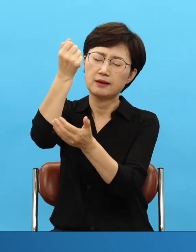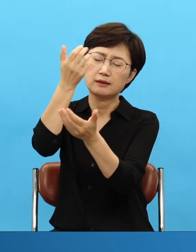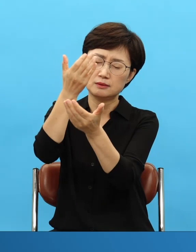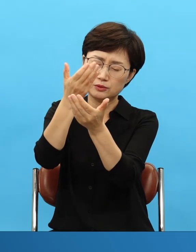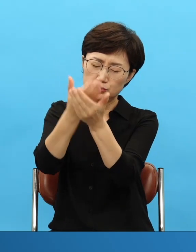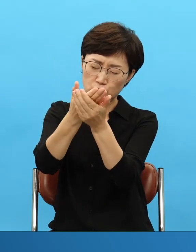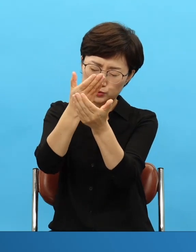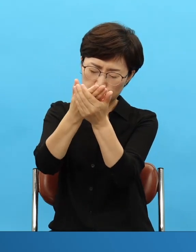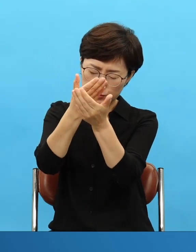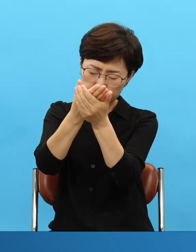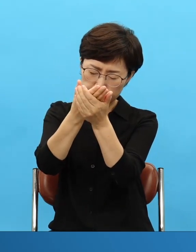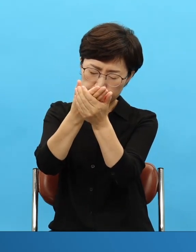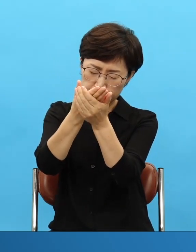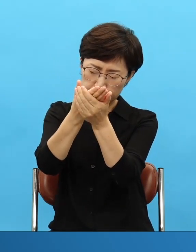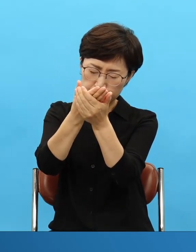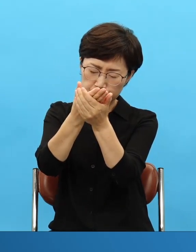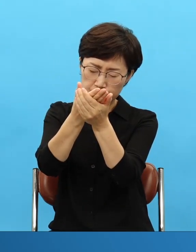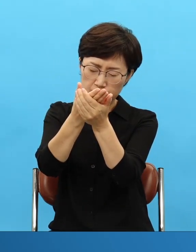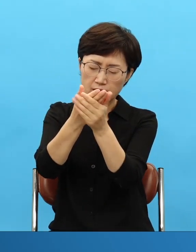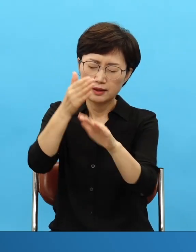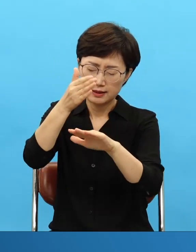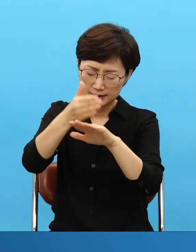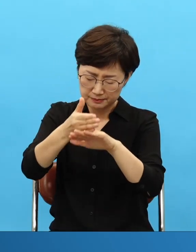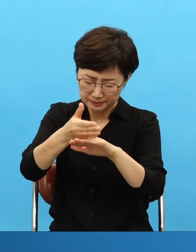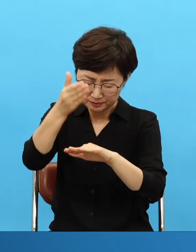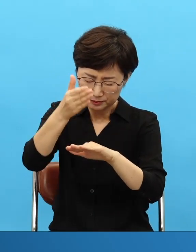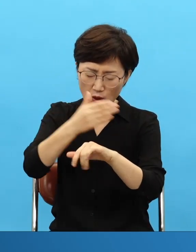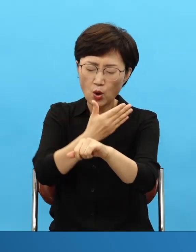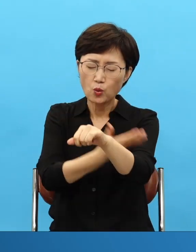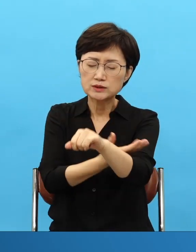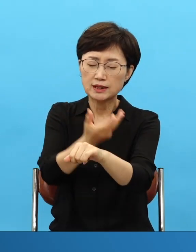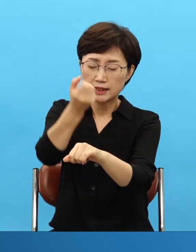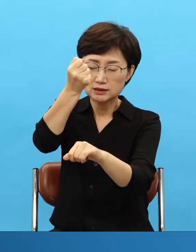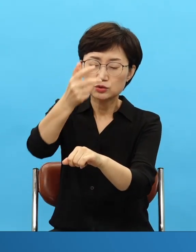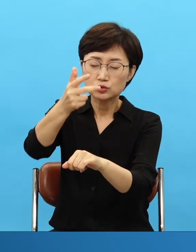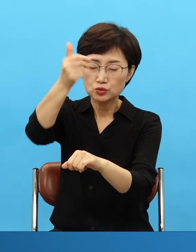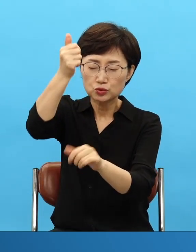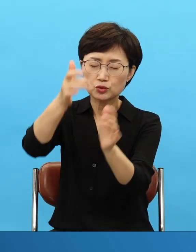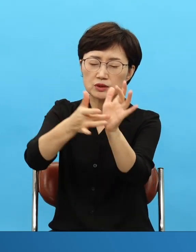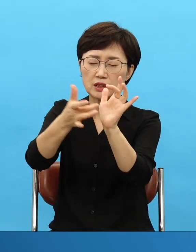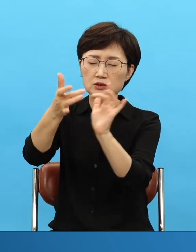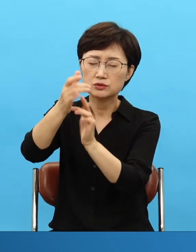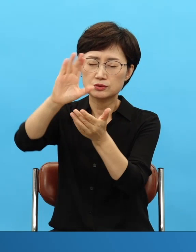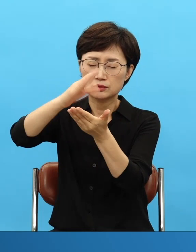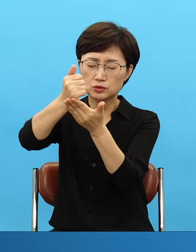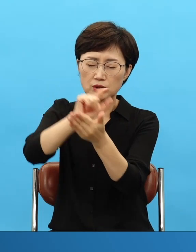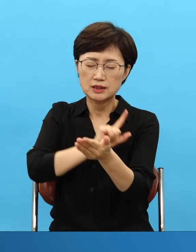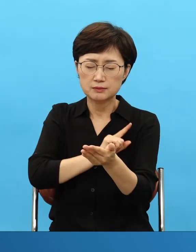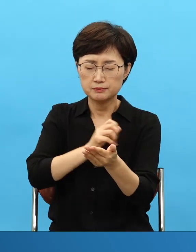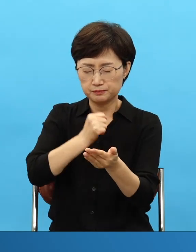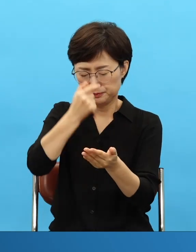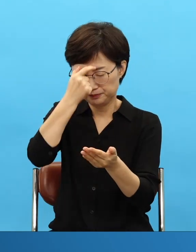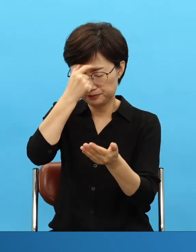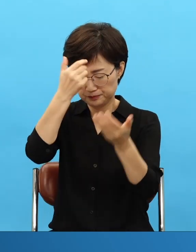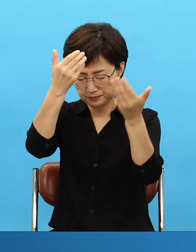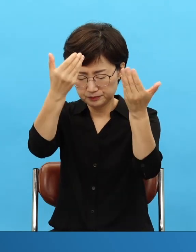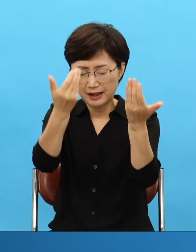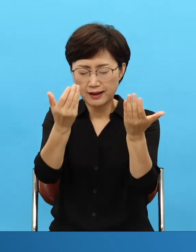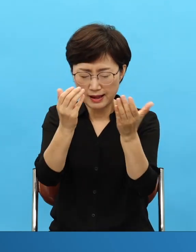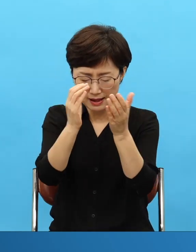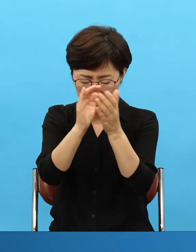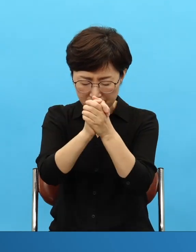may you alone receive the utmost glory. 감사드리며 권세 있는 우리 주 예수 그리스도 이름으로 기도합니다. We thank you. We pray all these things in the name